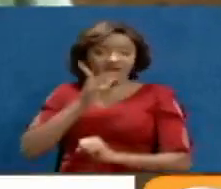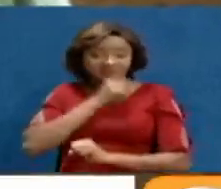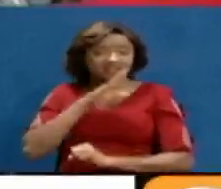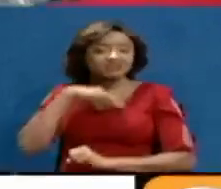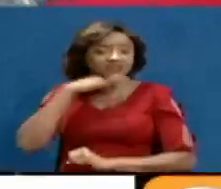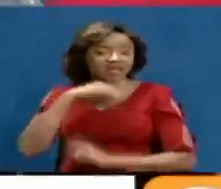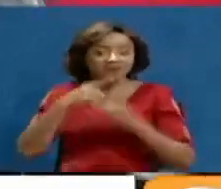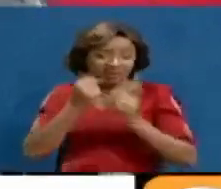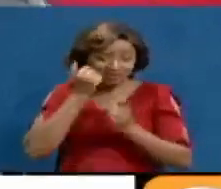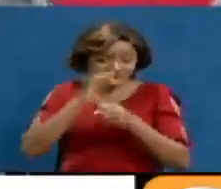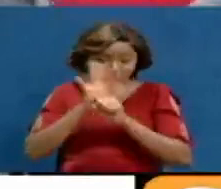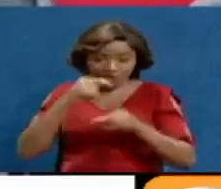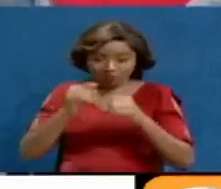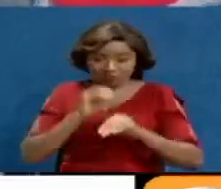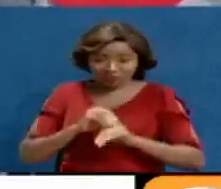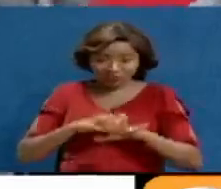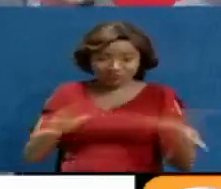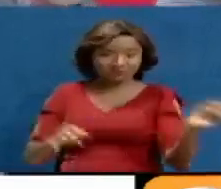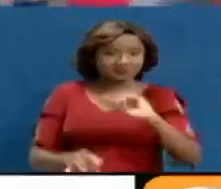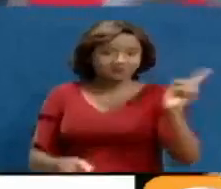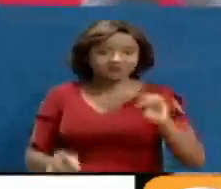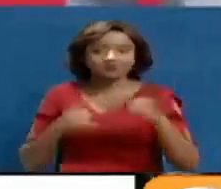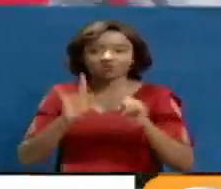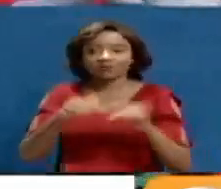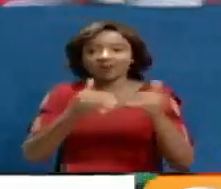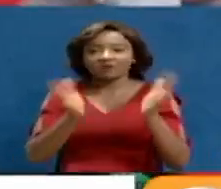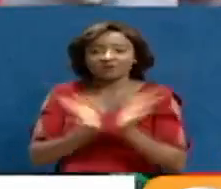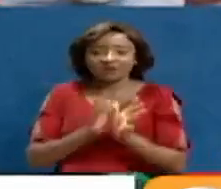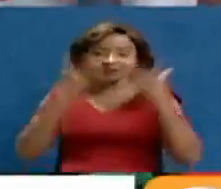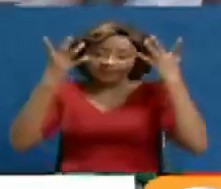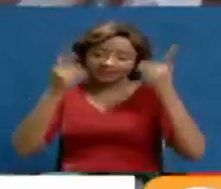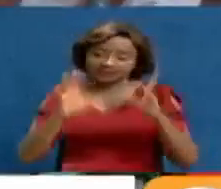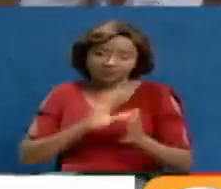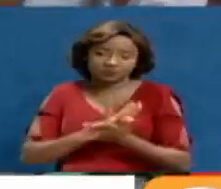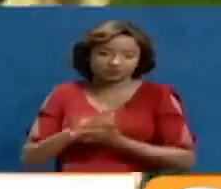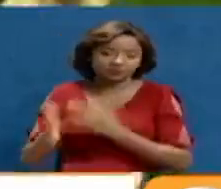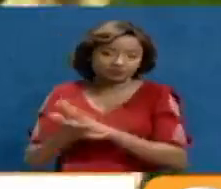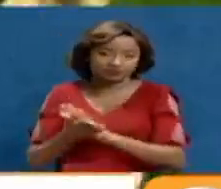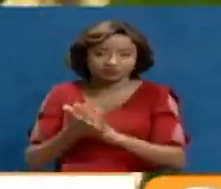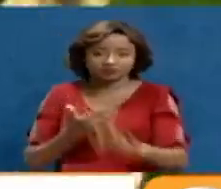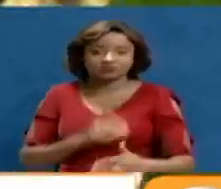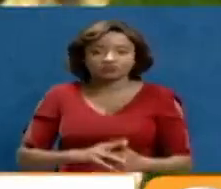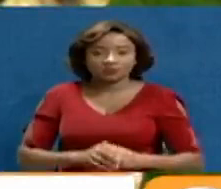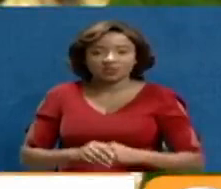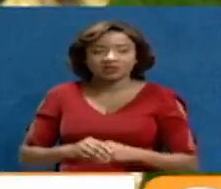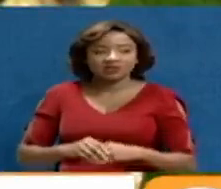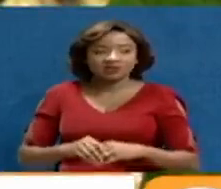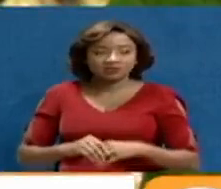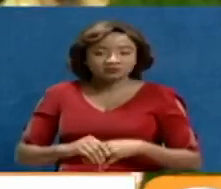bodies was unlikely. The family has, however, chosen to let bygones be bygones. Hakuna